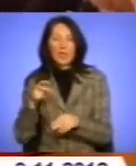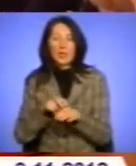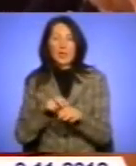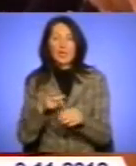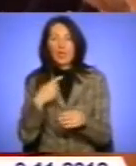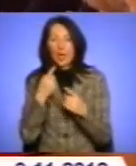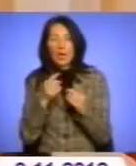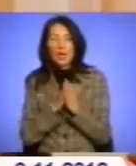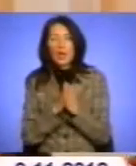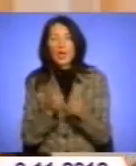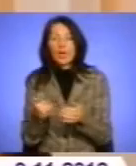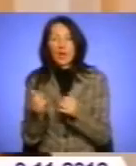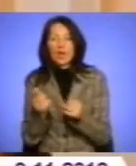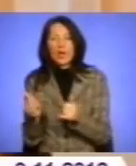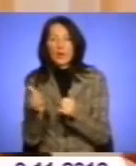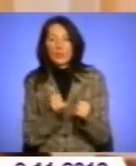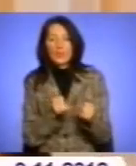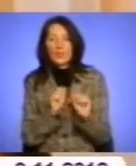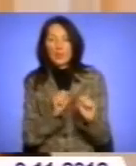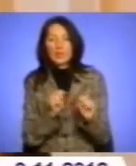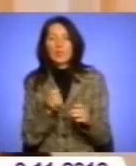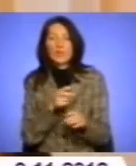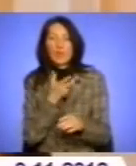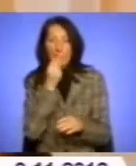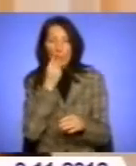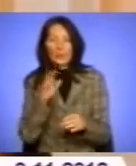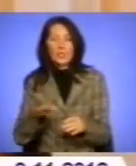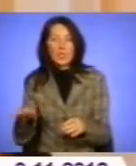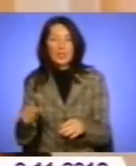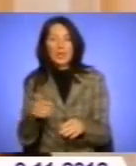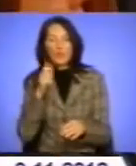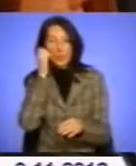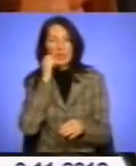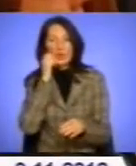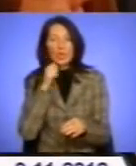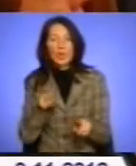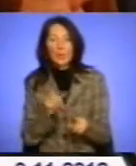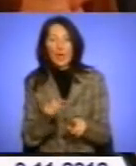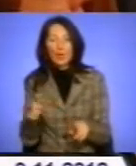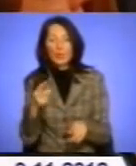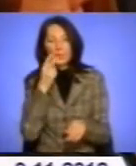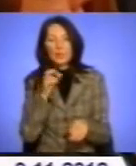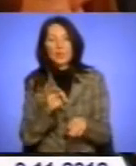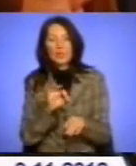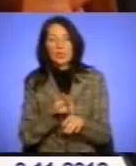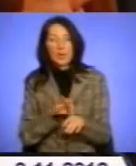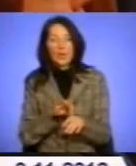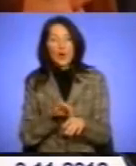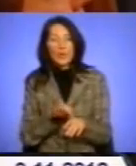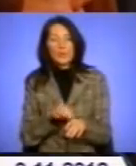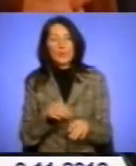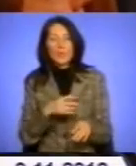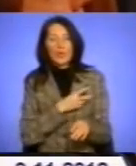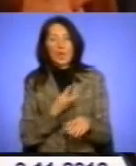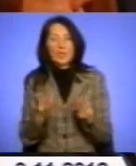себе від грипу дітям, особам похилого віку та людям із хронічними недугами. Пневмонії – найчастіші